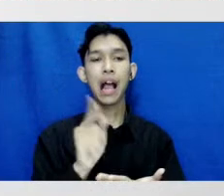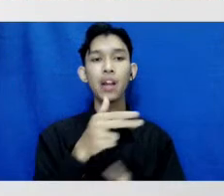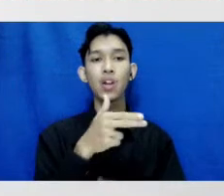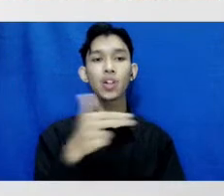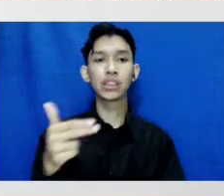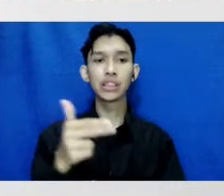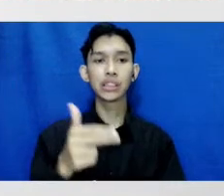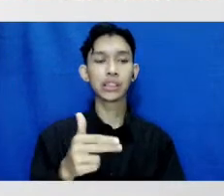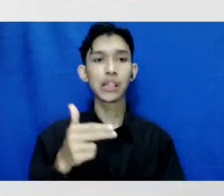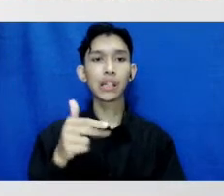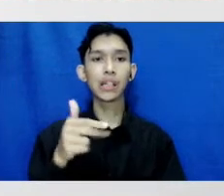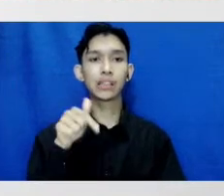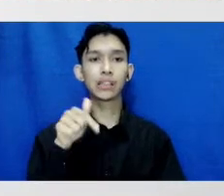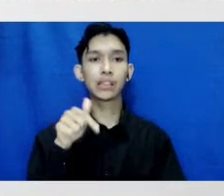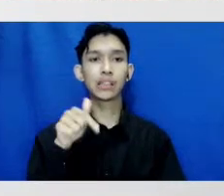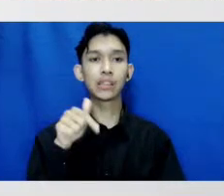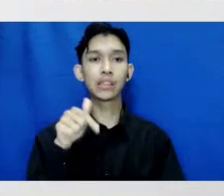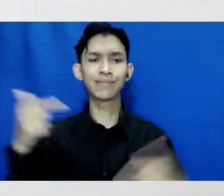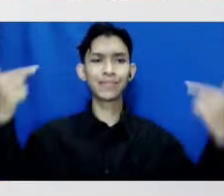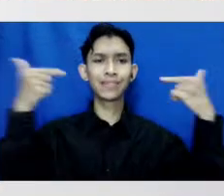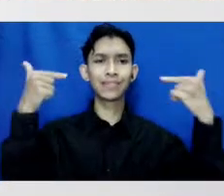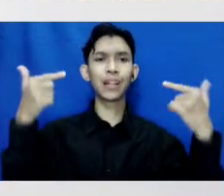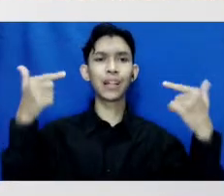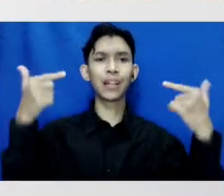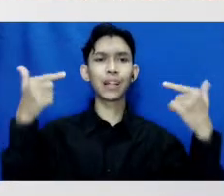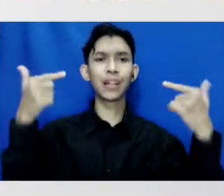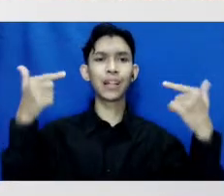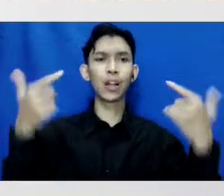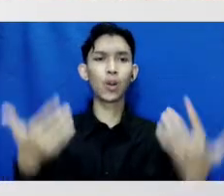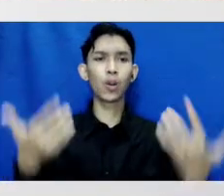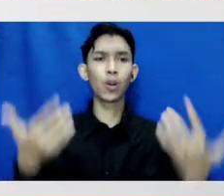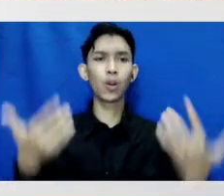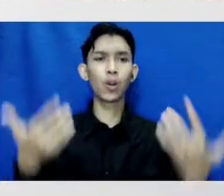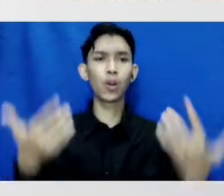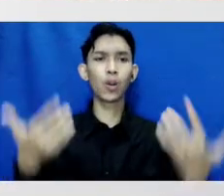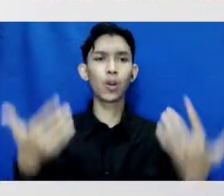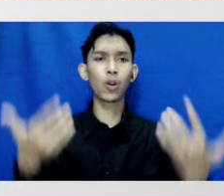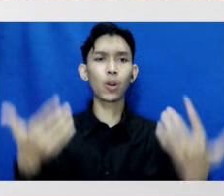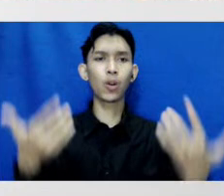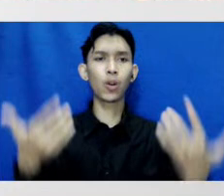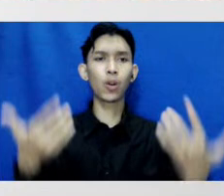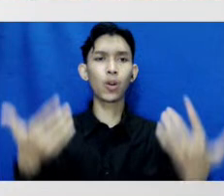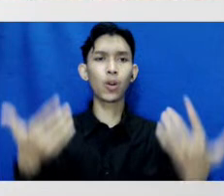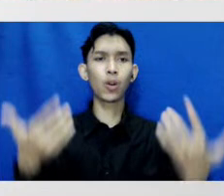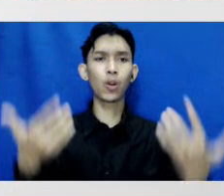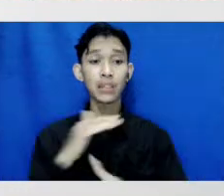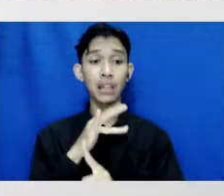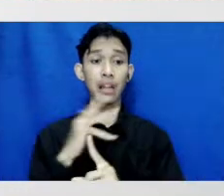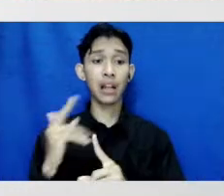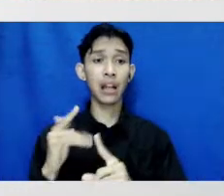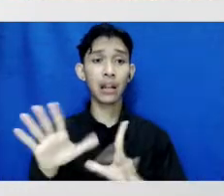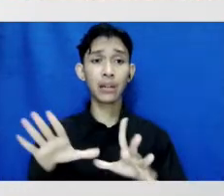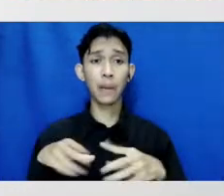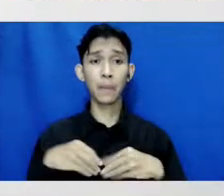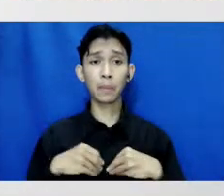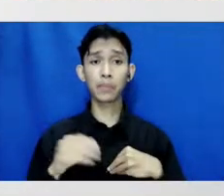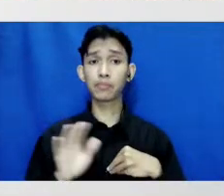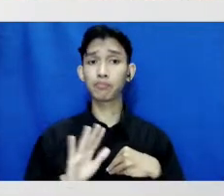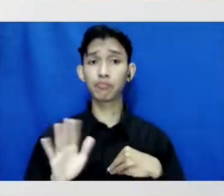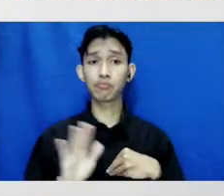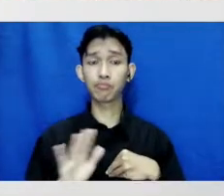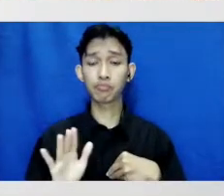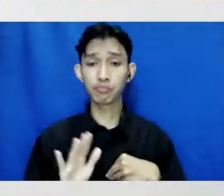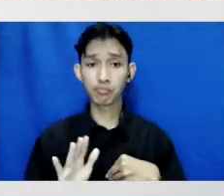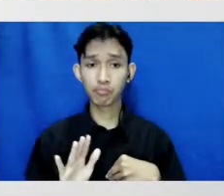paling mengganggu adalah masyarakat tidak mendapatkan right to be informed-nya saat data mereka itu